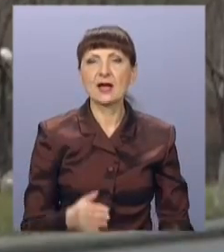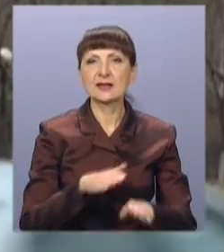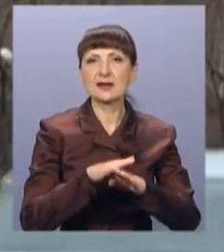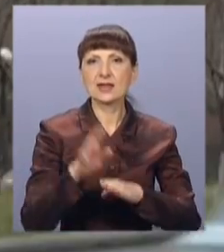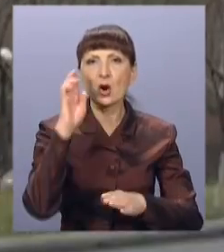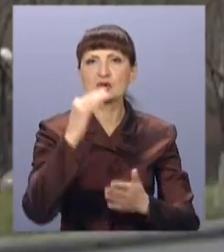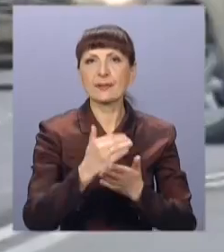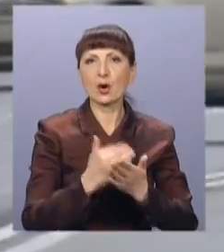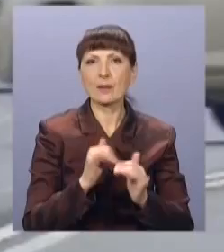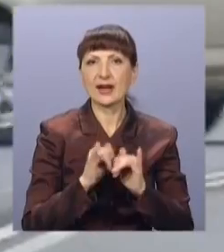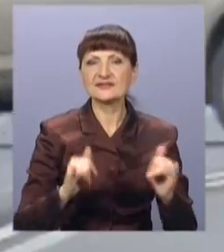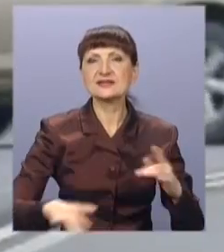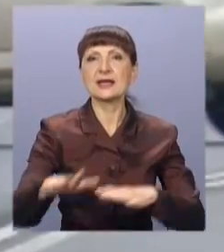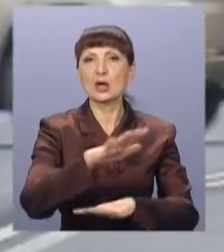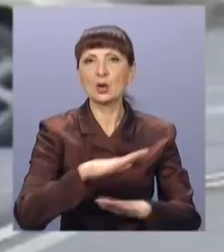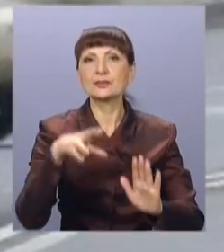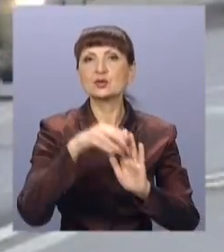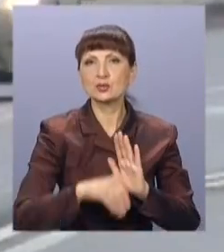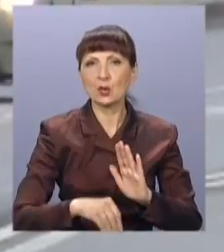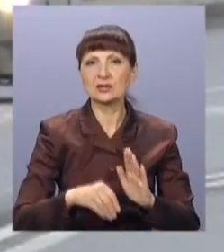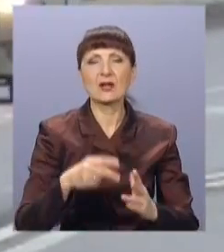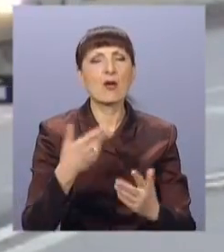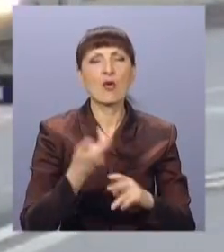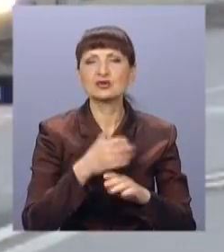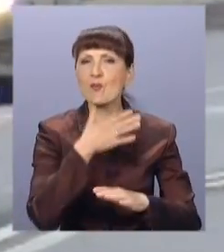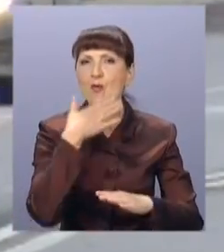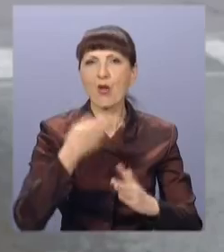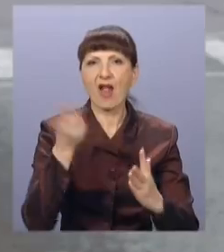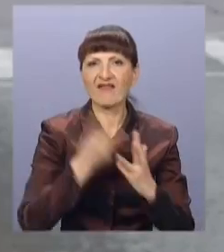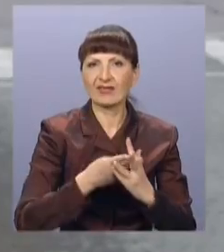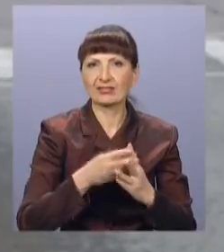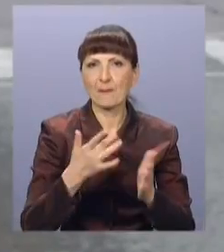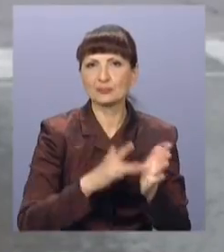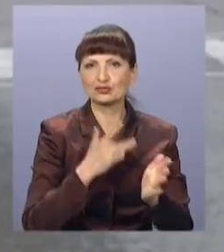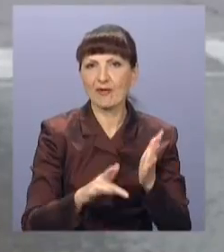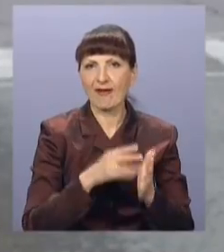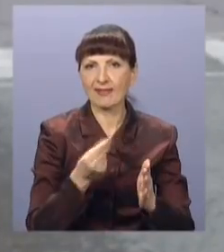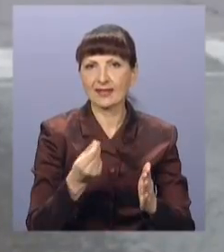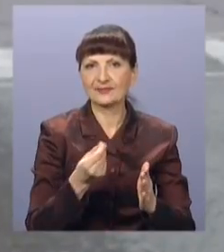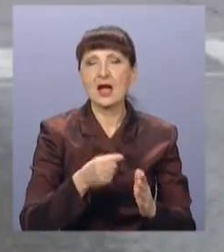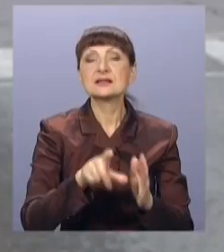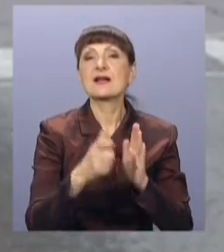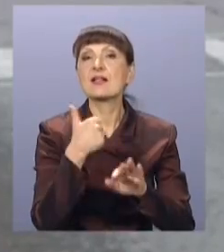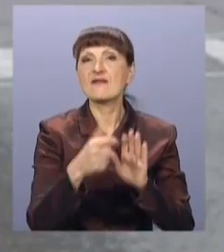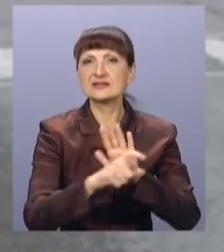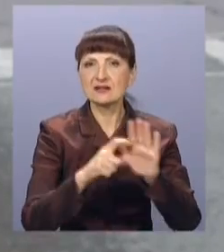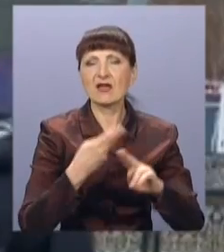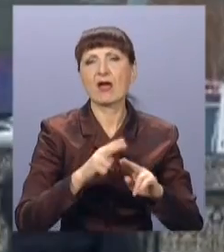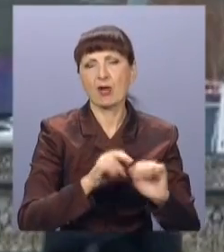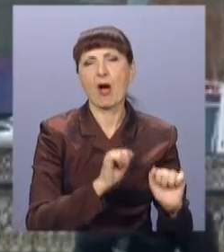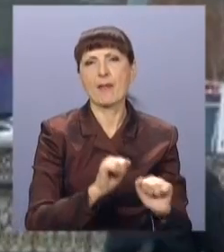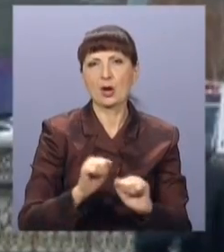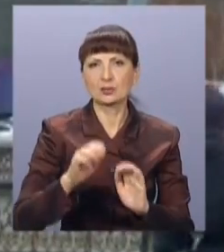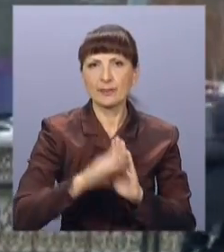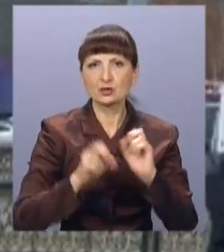реализацию госпрограммы развития регионов предусмотрена львиная доля бюджета. Одной из основных статей расходов остается оборона.